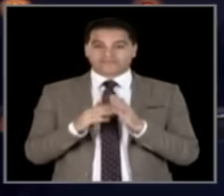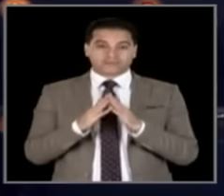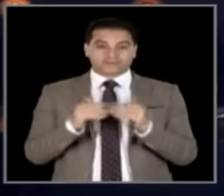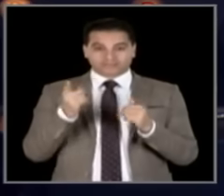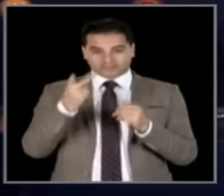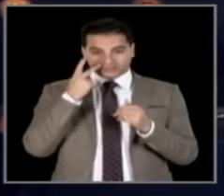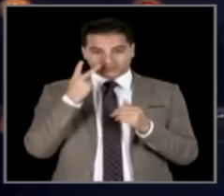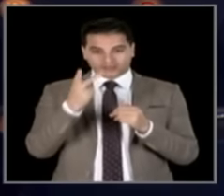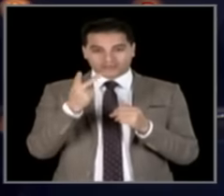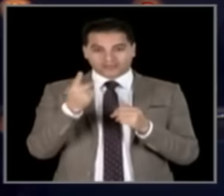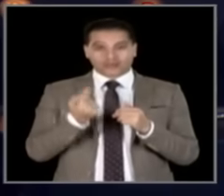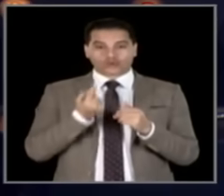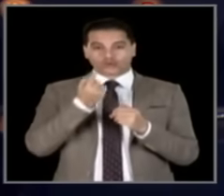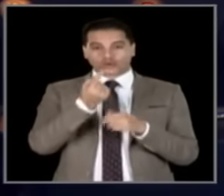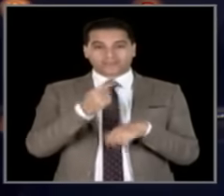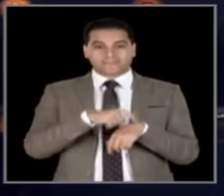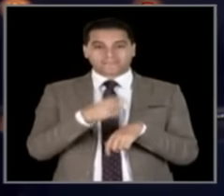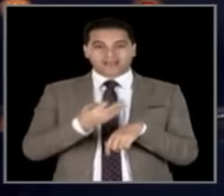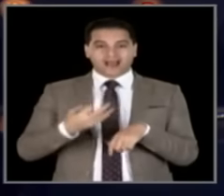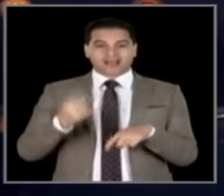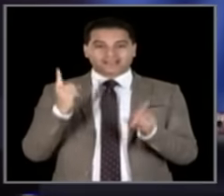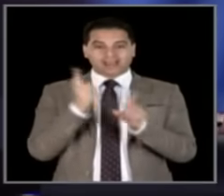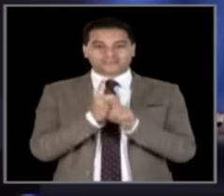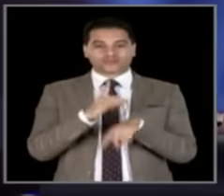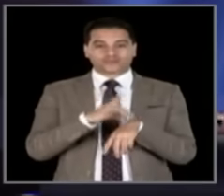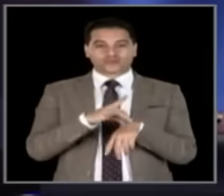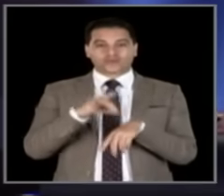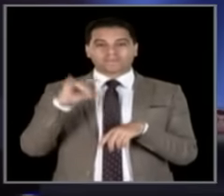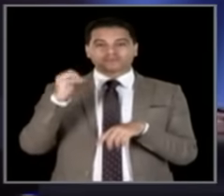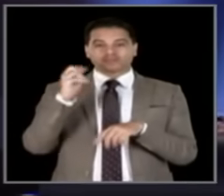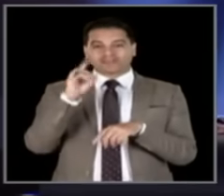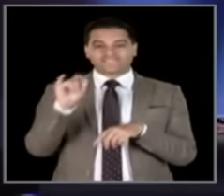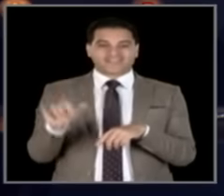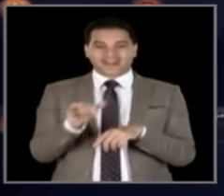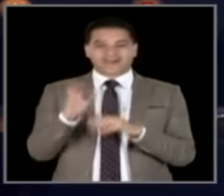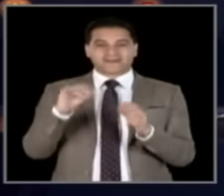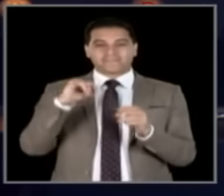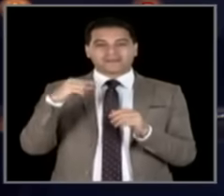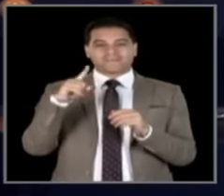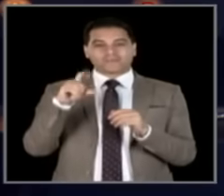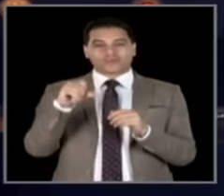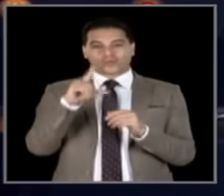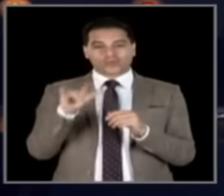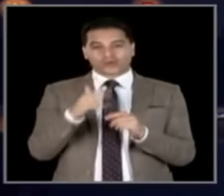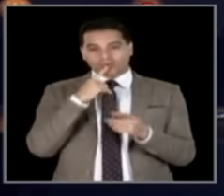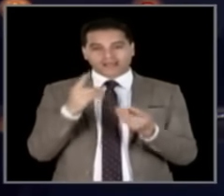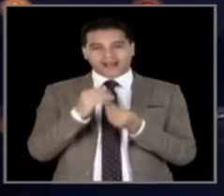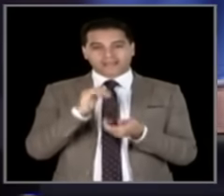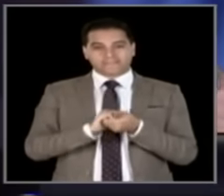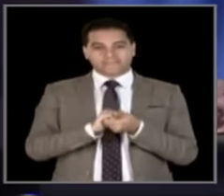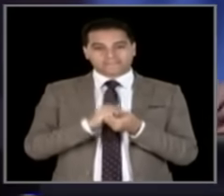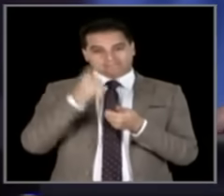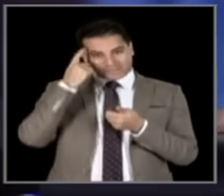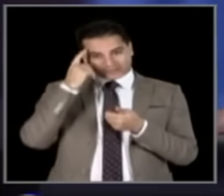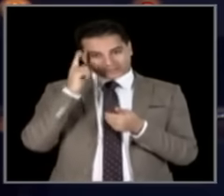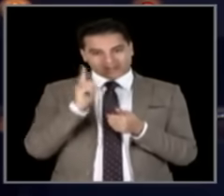ايه رايك تطلب ميعاد من الدكتور مصطفى مدبولي وتتناقش معاه في خططك؟ والله هتشرف. محدش عارف ليه لا،